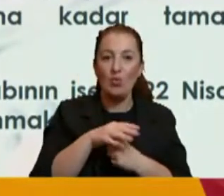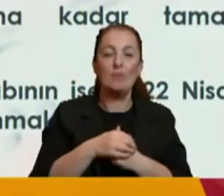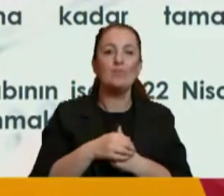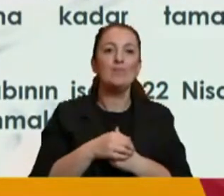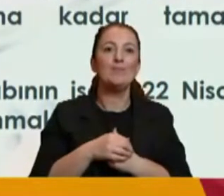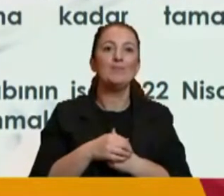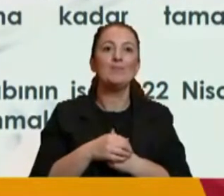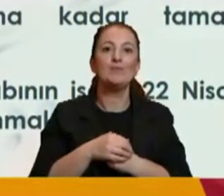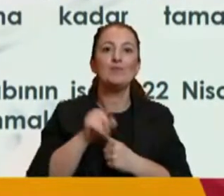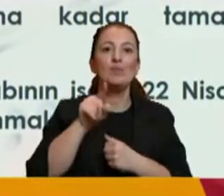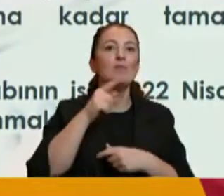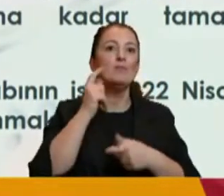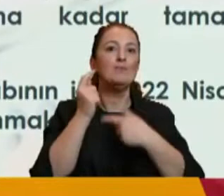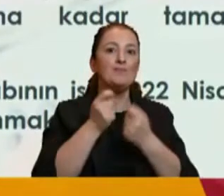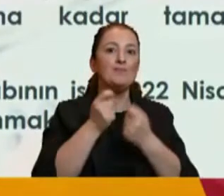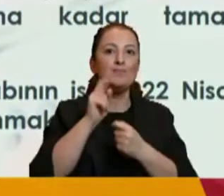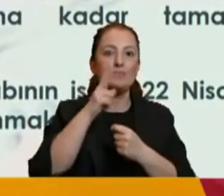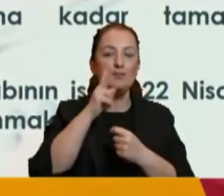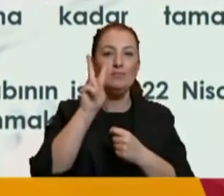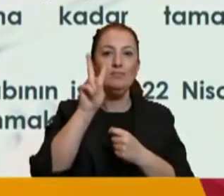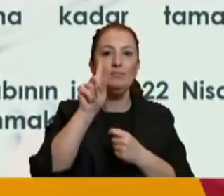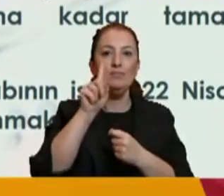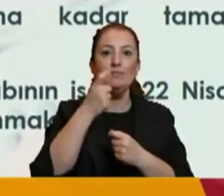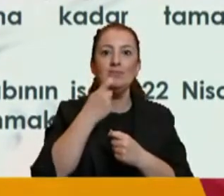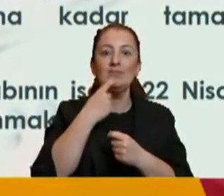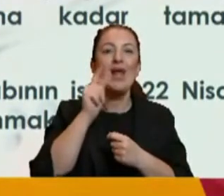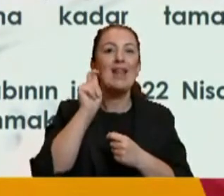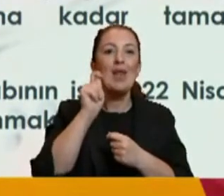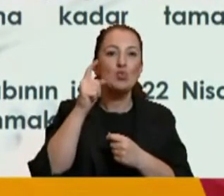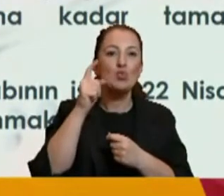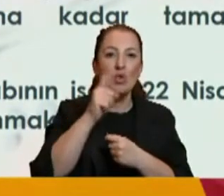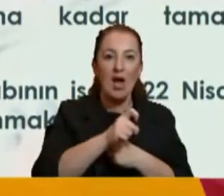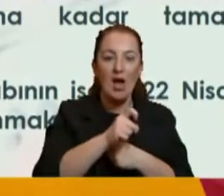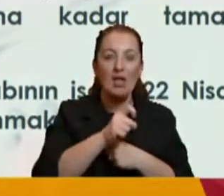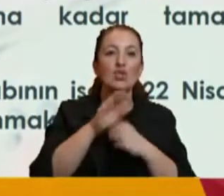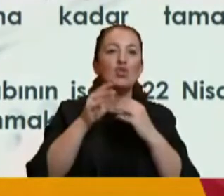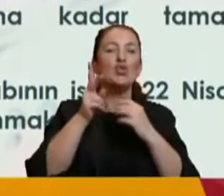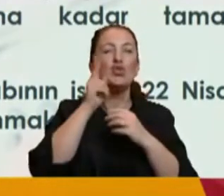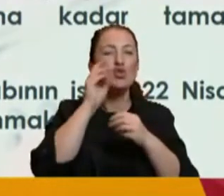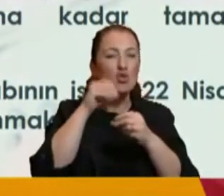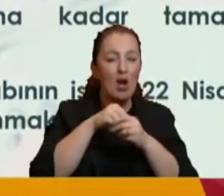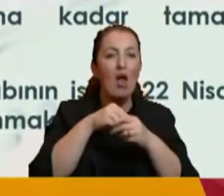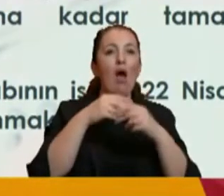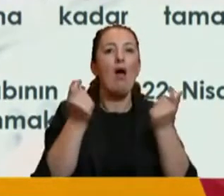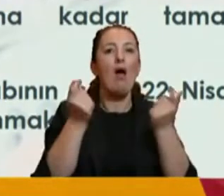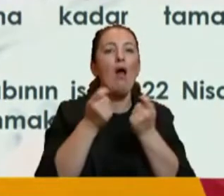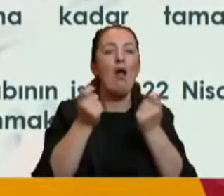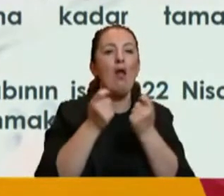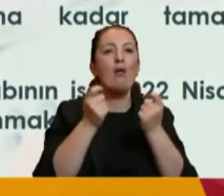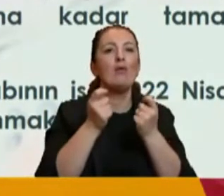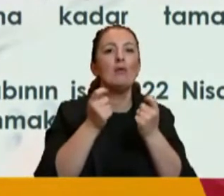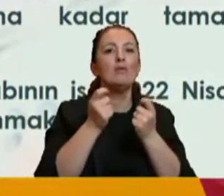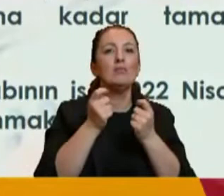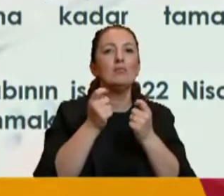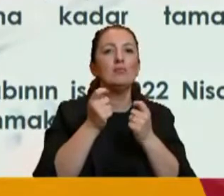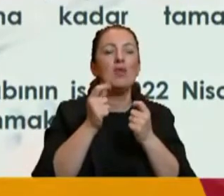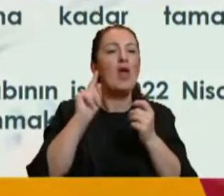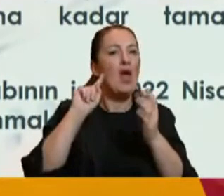Bu çalışmalar 2021 yılı Temmuz ayı sonuna kadar tamamlanmasını hedefliyoruz